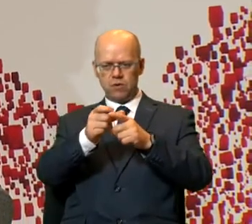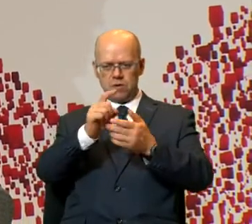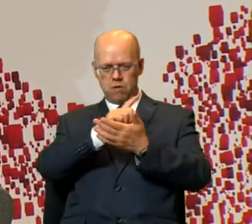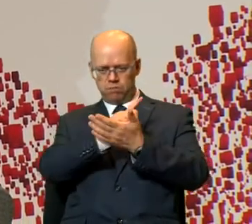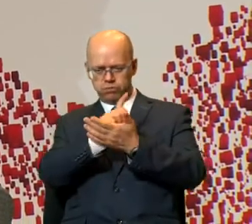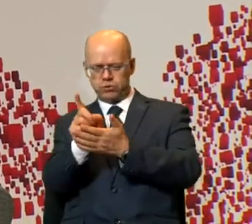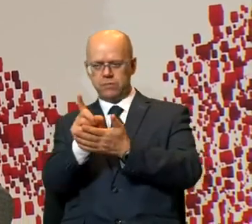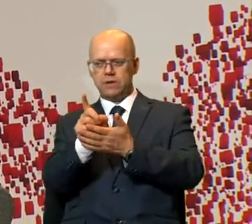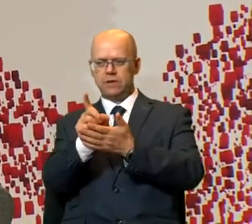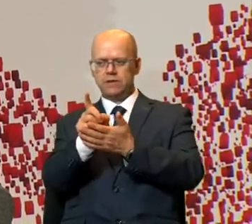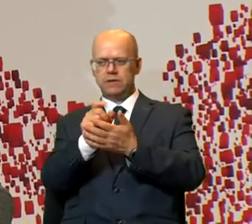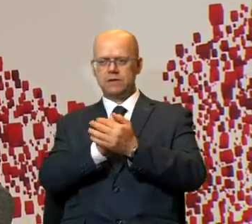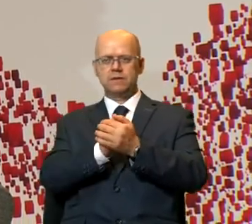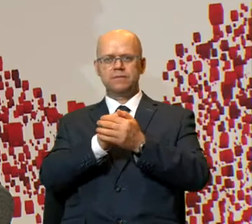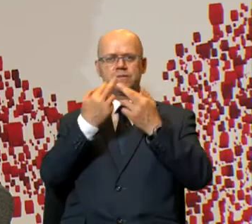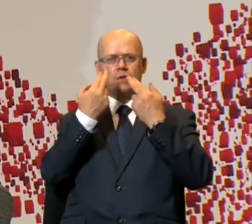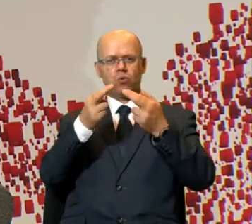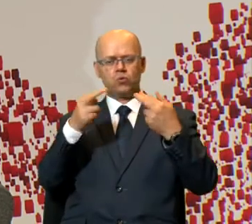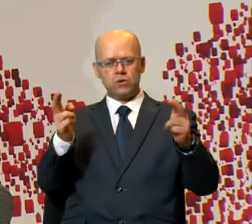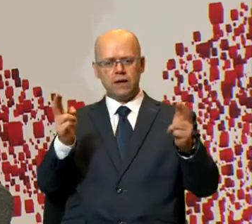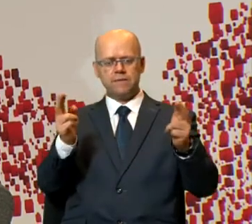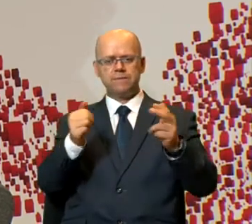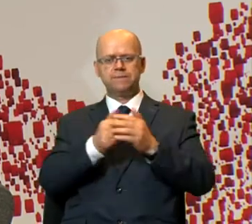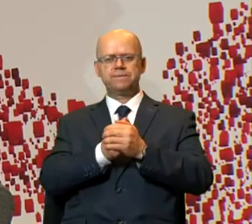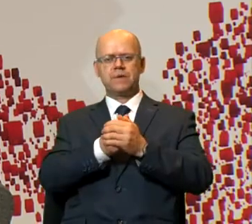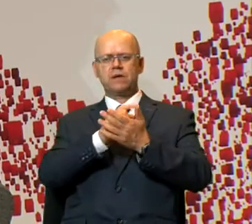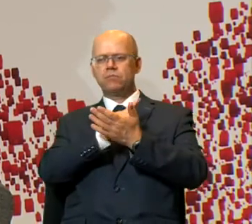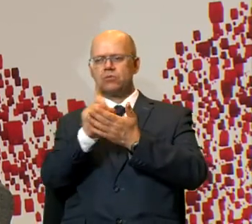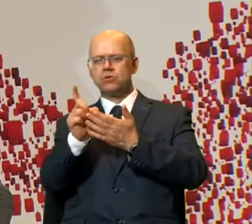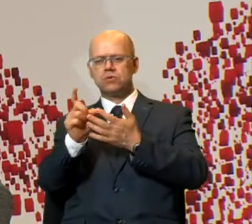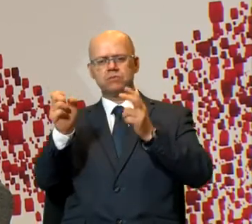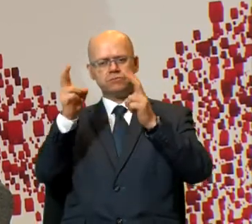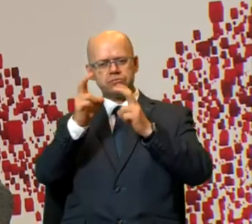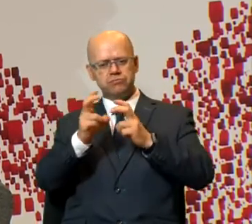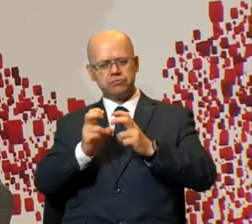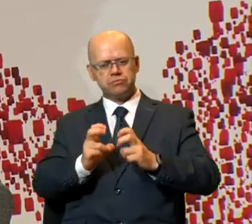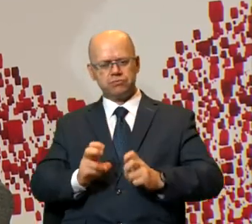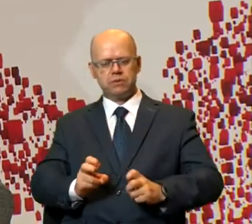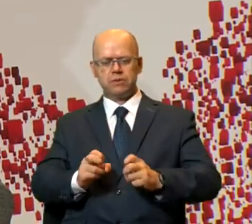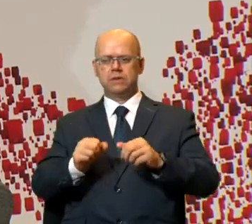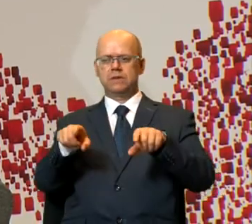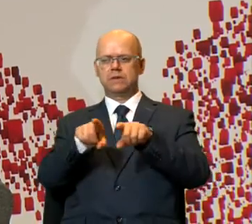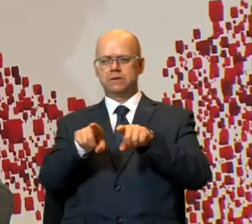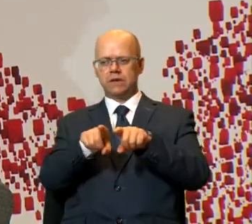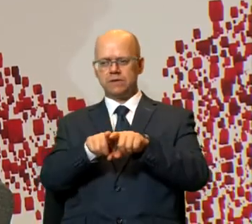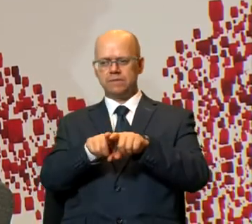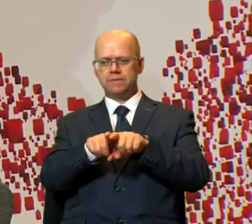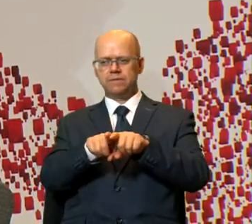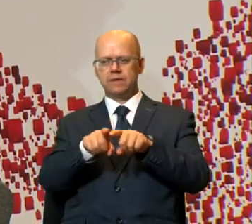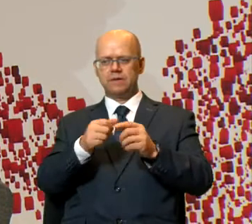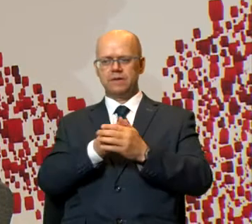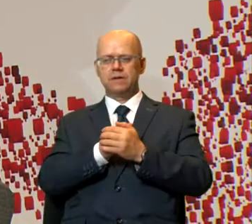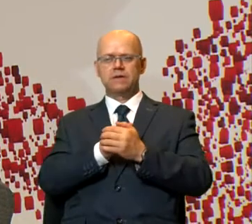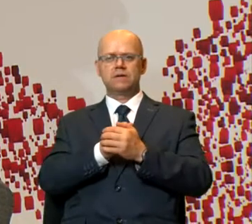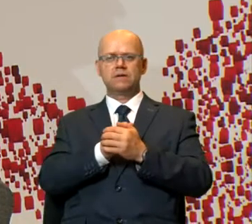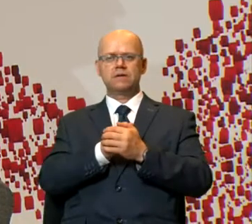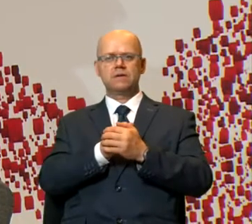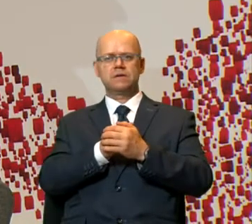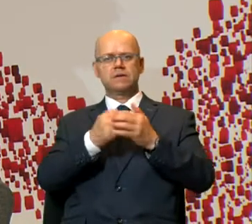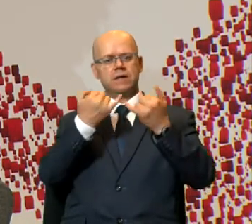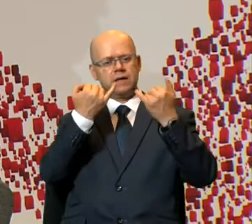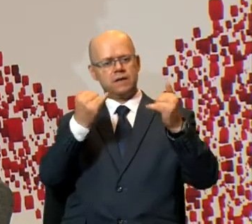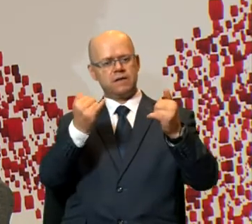to bardzo różne formy przyspieszenia są analizowane. Są też analizowane oczywiście jako takie